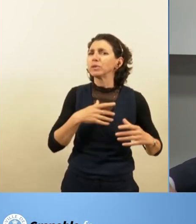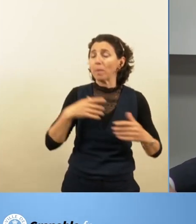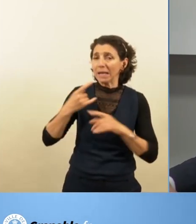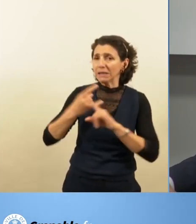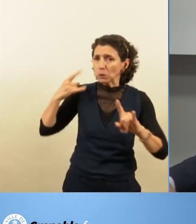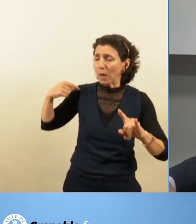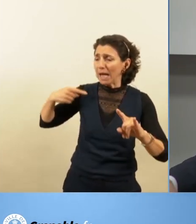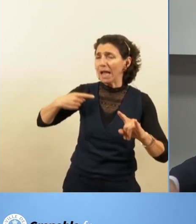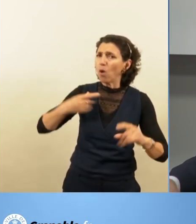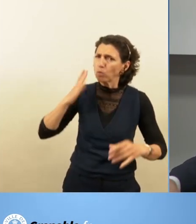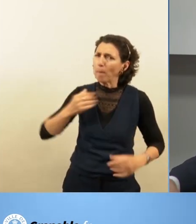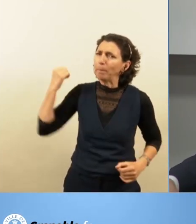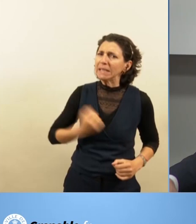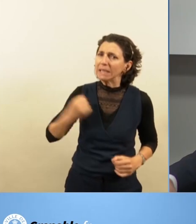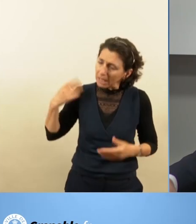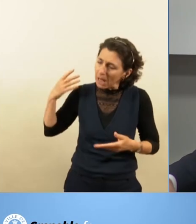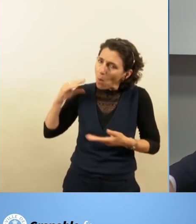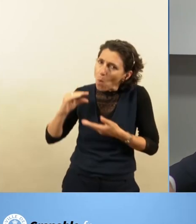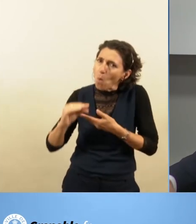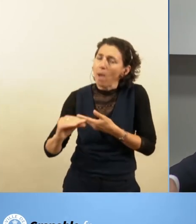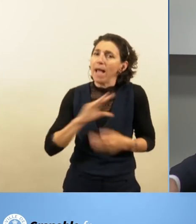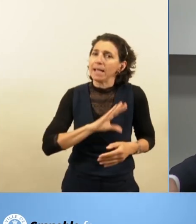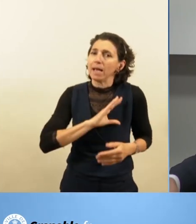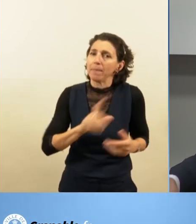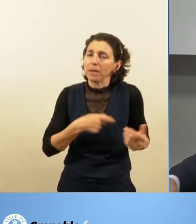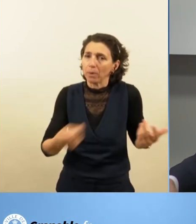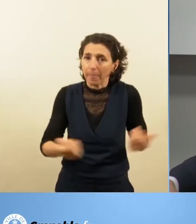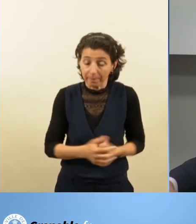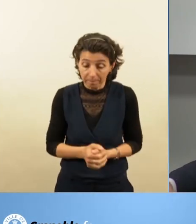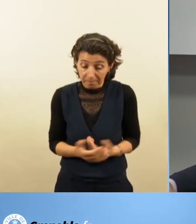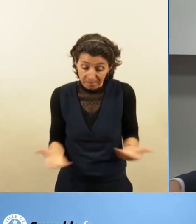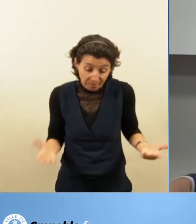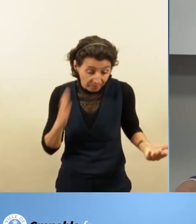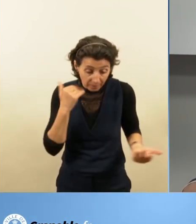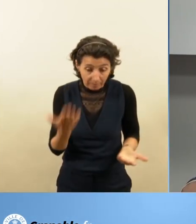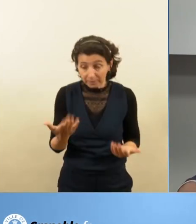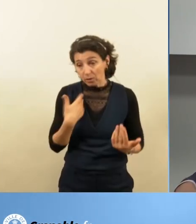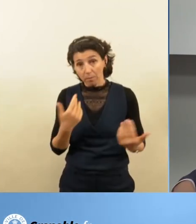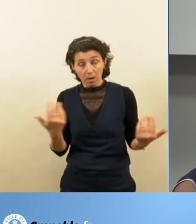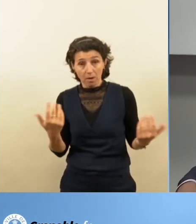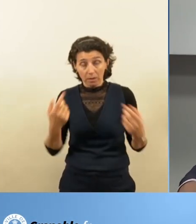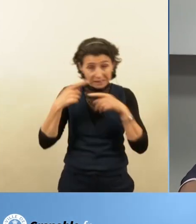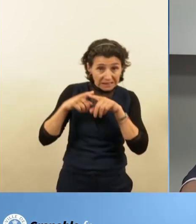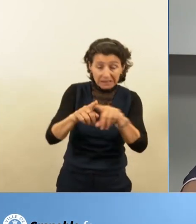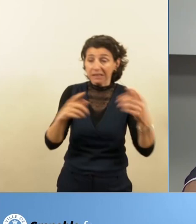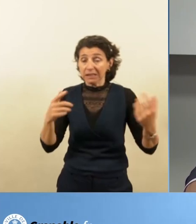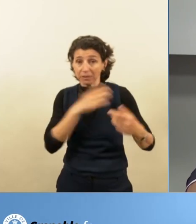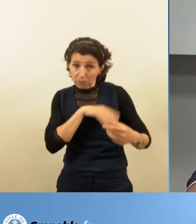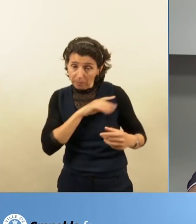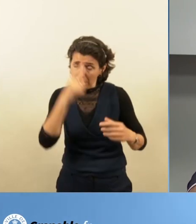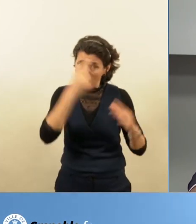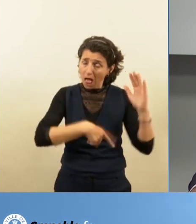largement plus que notre part et il s'agit dans une question simple d'équité de responsabilité et d'éthique